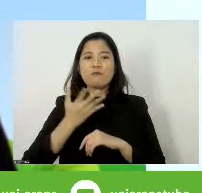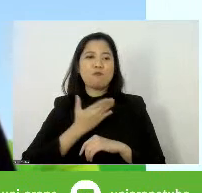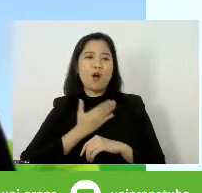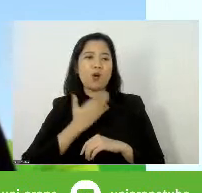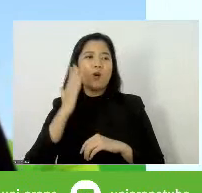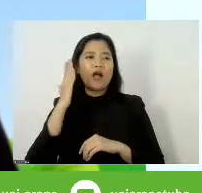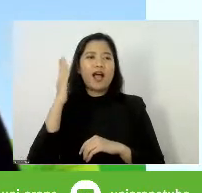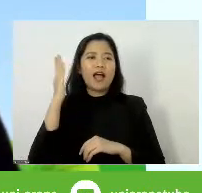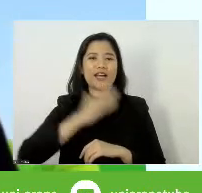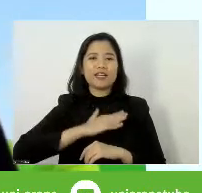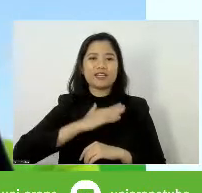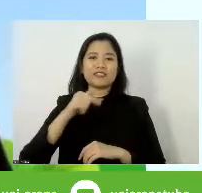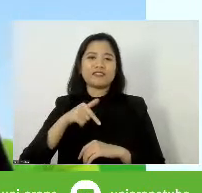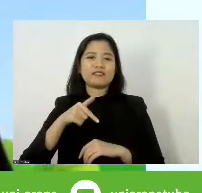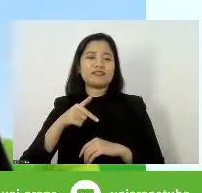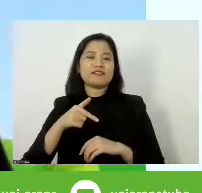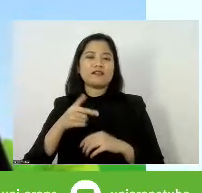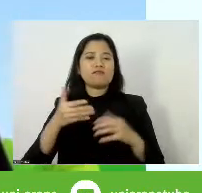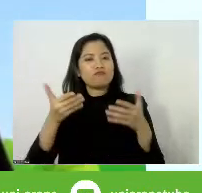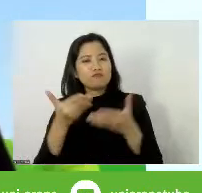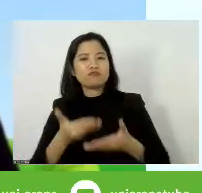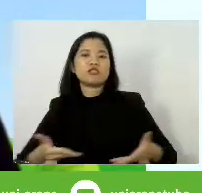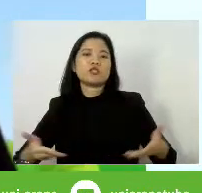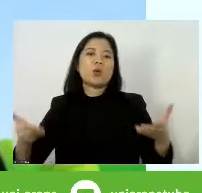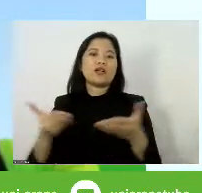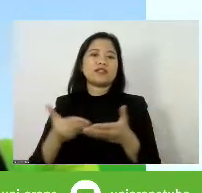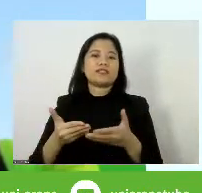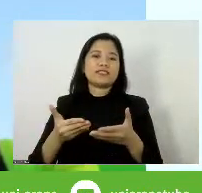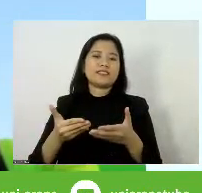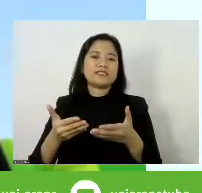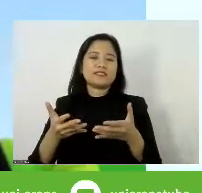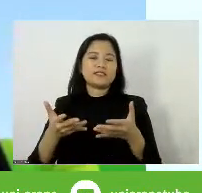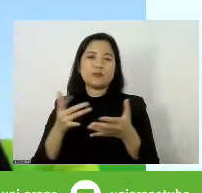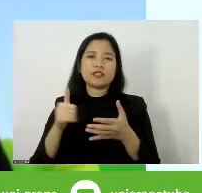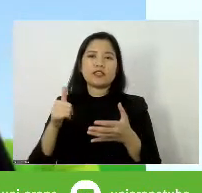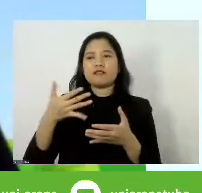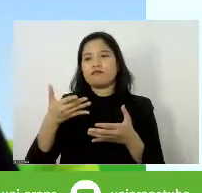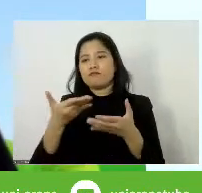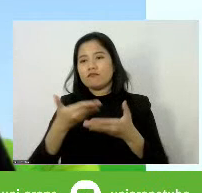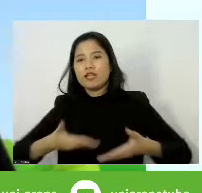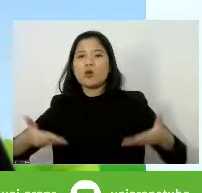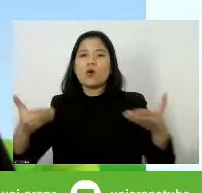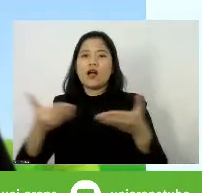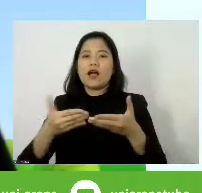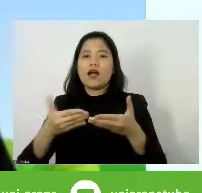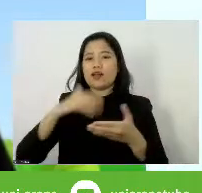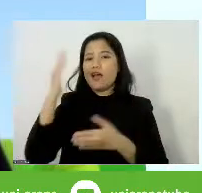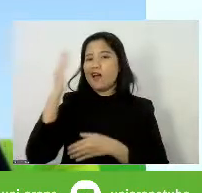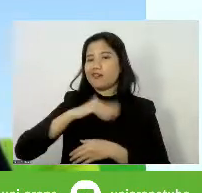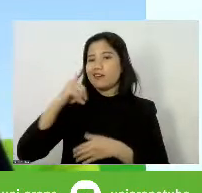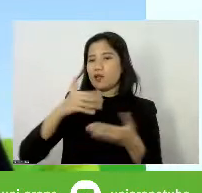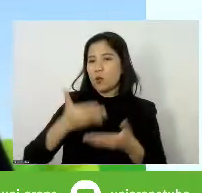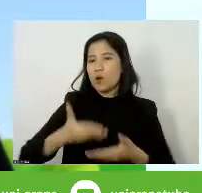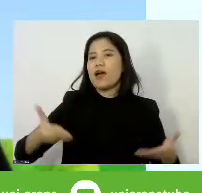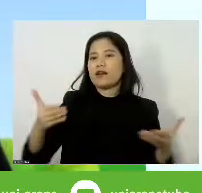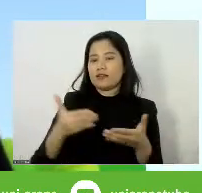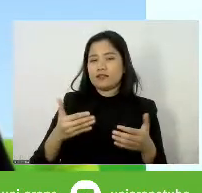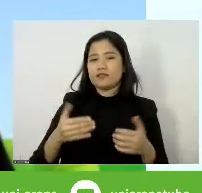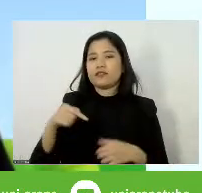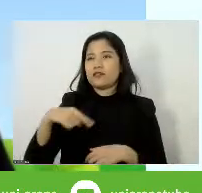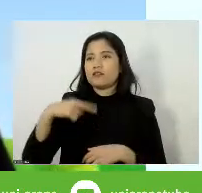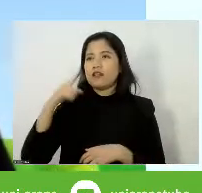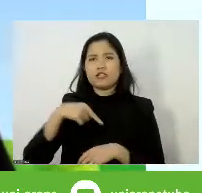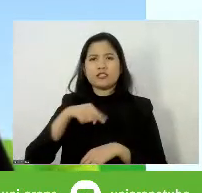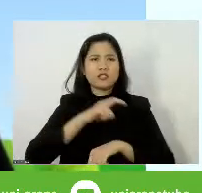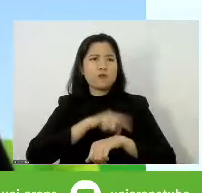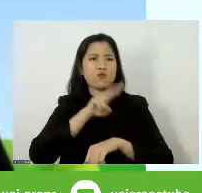dari ah tadi di jam 02.00 sampai di jam lima ini akan benar-benar banyak banget hal-hal yang bisa kita pelajari Terima